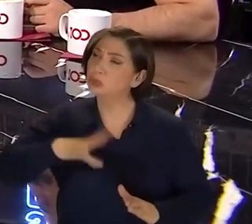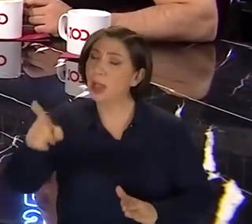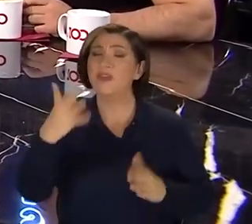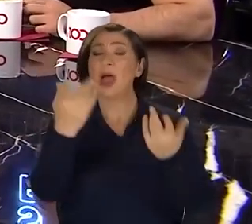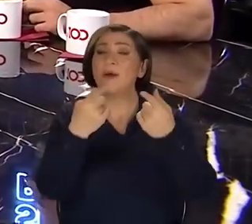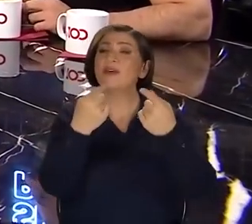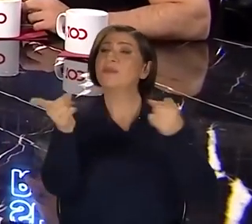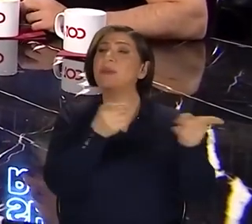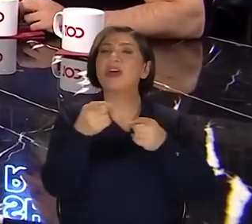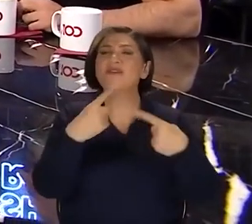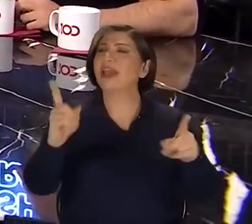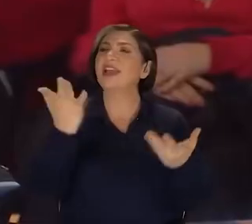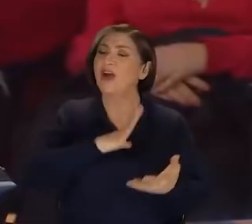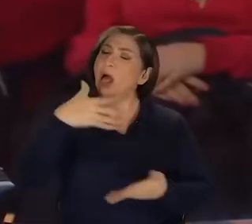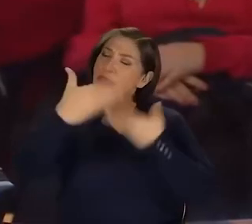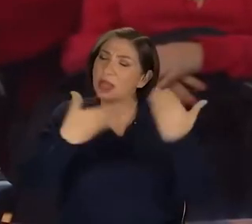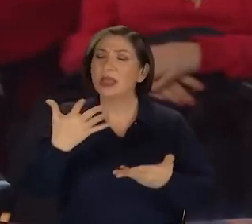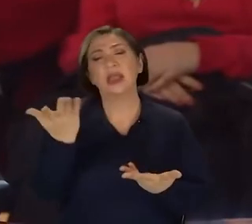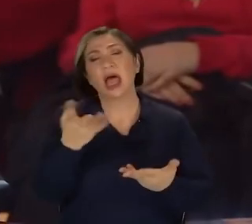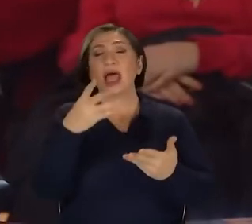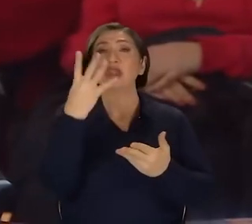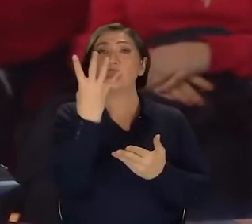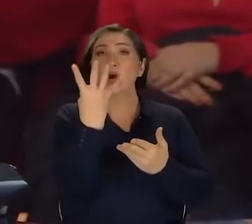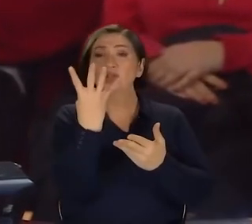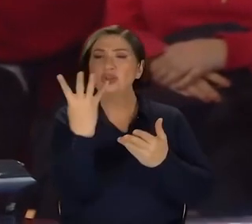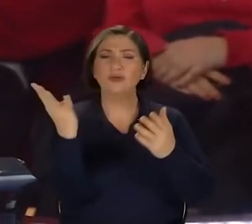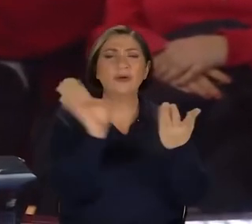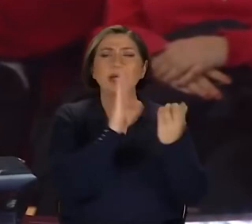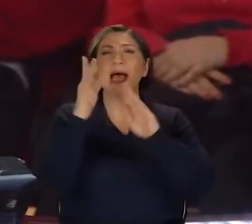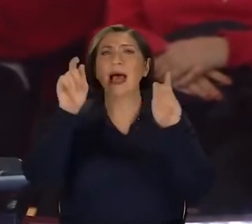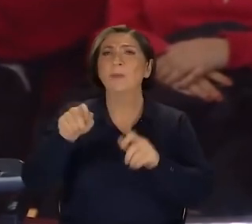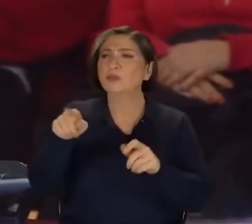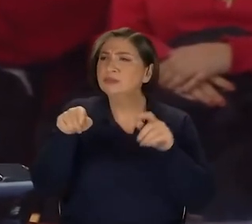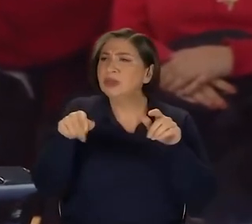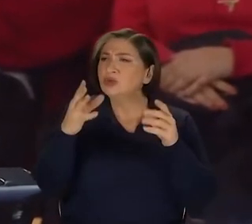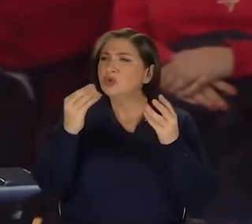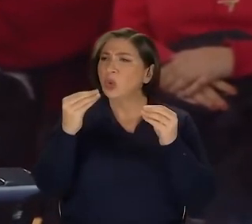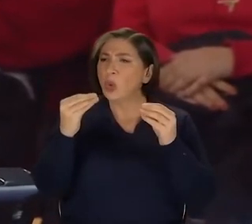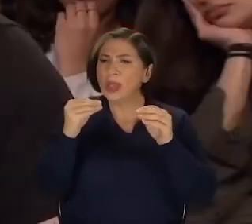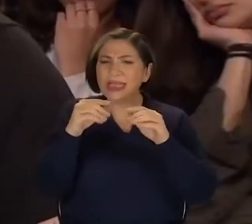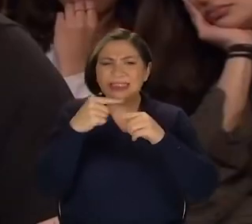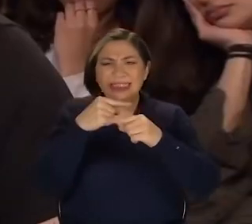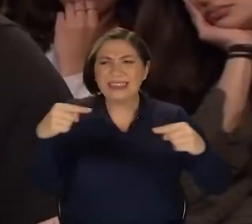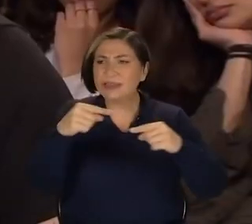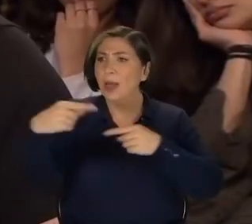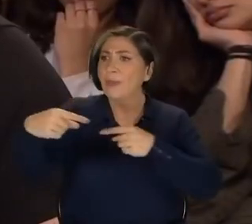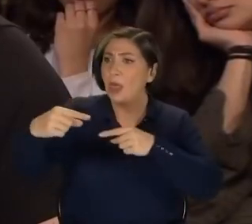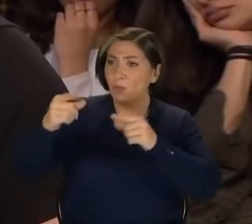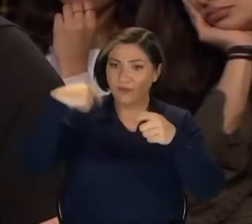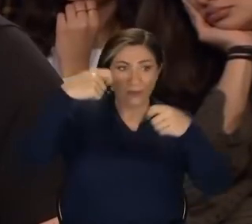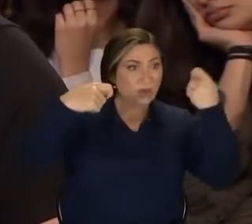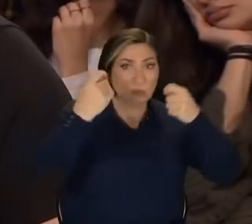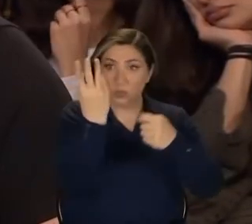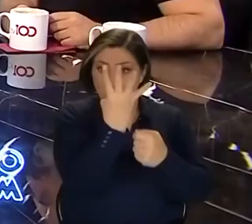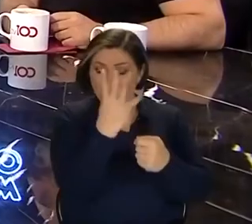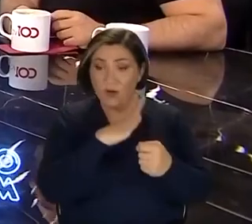birbiriyle farklarını anlat. Ya da diğer iki film dördünü birbirine vurdur falan filan. Şimdi çok birbirine taban taban zıt işler. Eyvallah. Çok